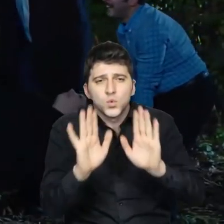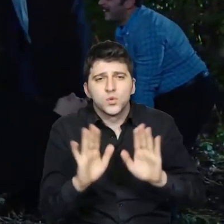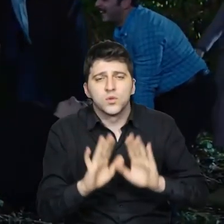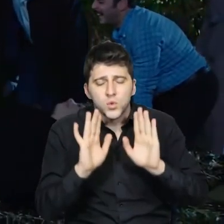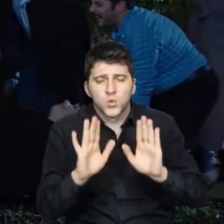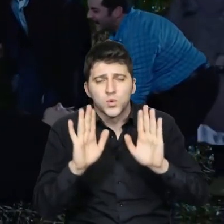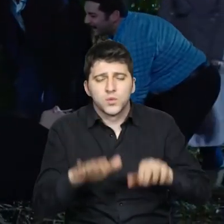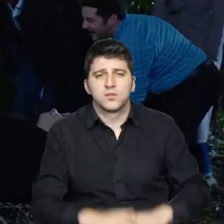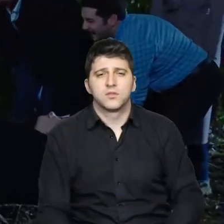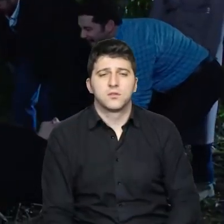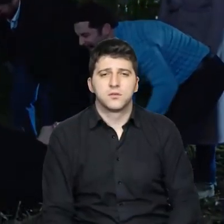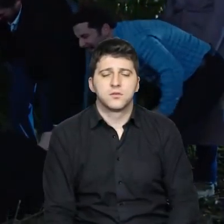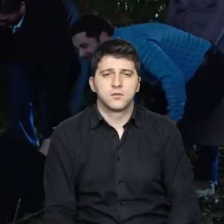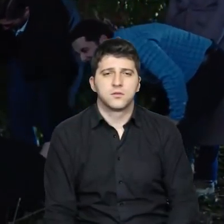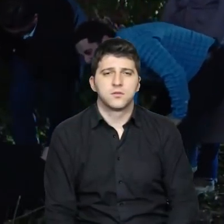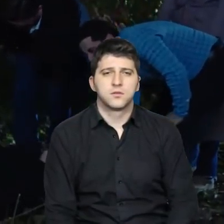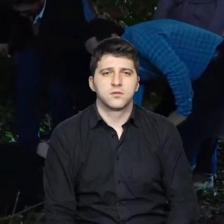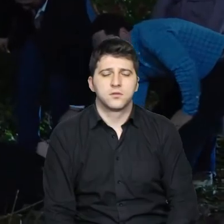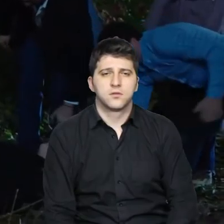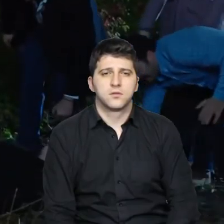Dur. Salı yere bıraktılar.